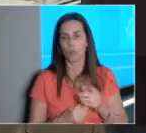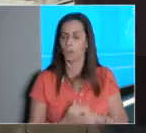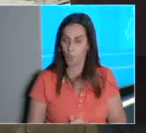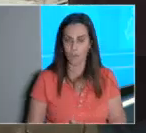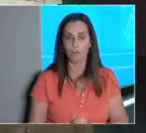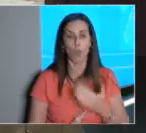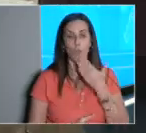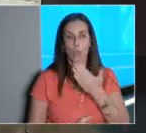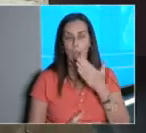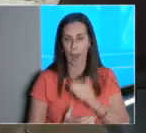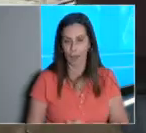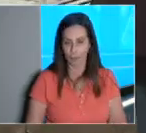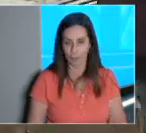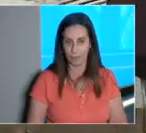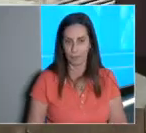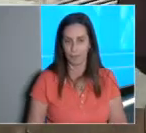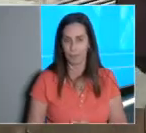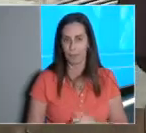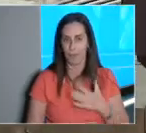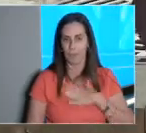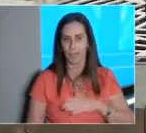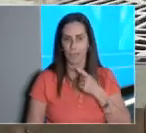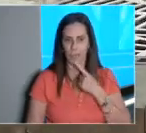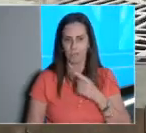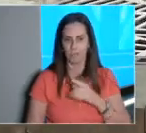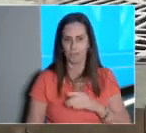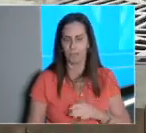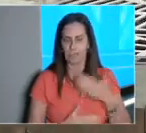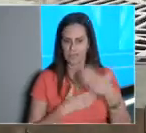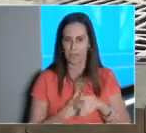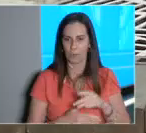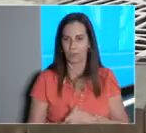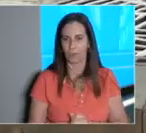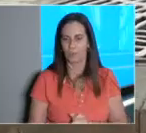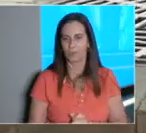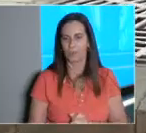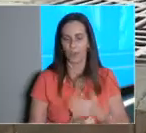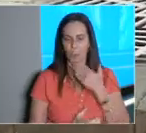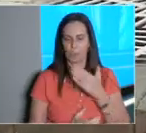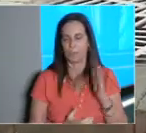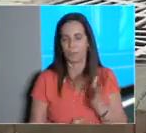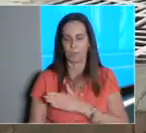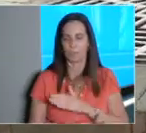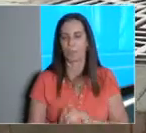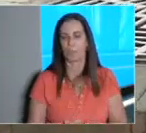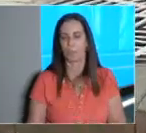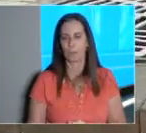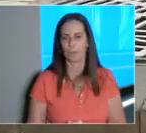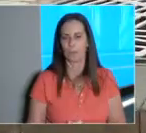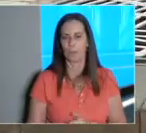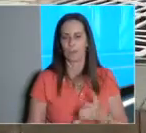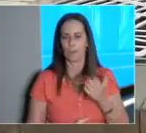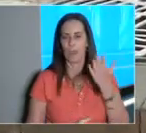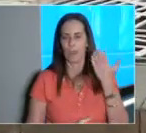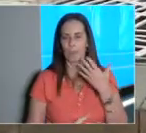טוב. תודה רבה לך, אדוני. תודה רבה. דן, חשבתי את זה, רציתי לדבר על זה שבוע בשידור. כן, אנחנו ניקח את המיקרופון, תודה. תקשיב, אני שמתי לב. יצא לנו גם